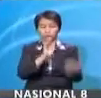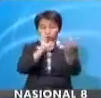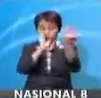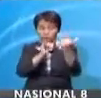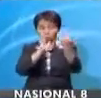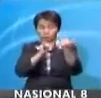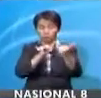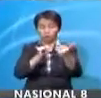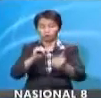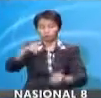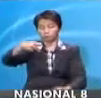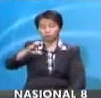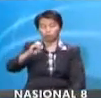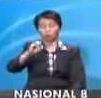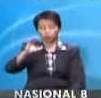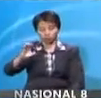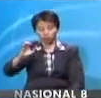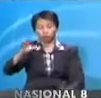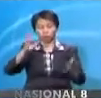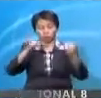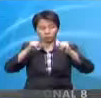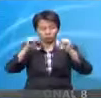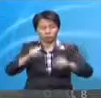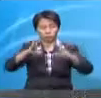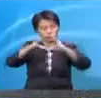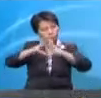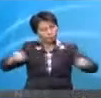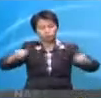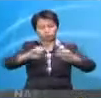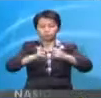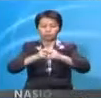agar COC dapat segera diselesaikan.